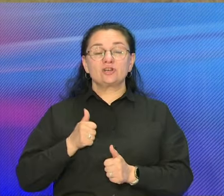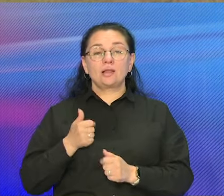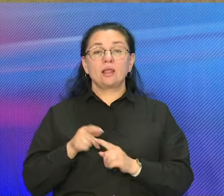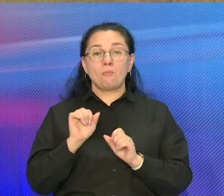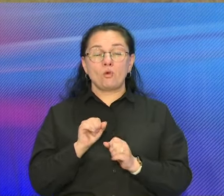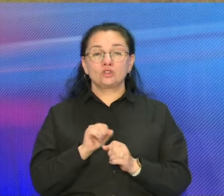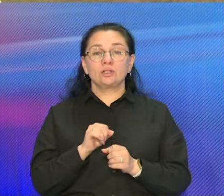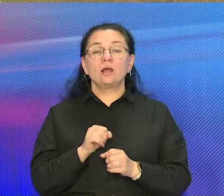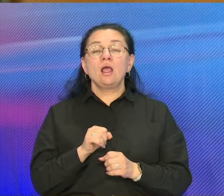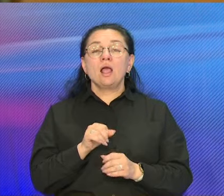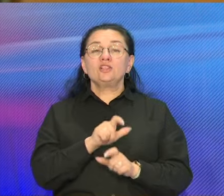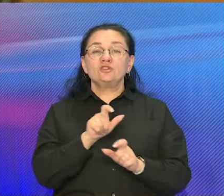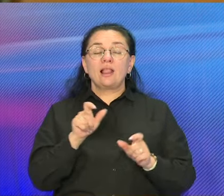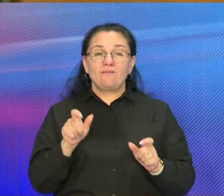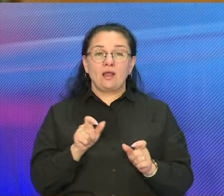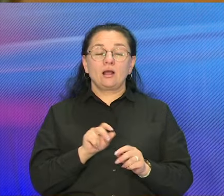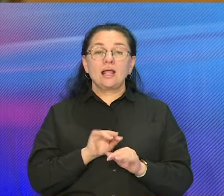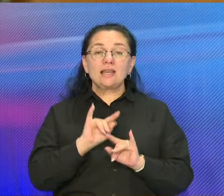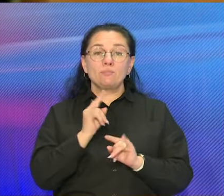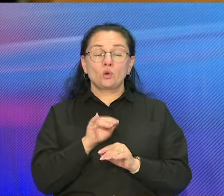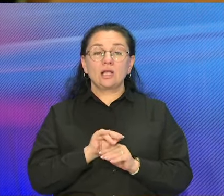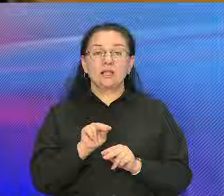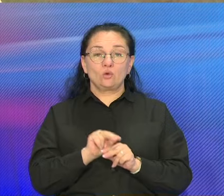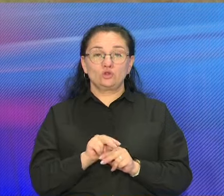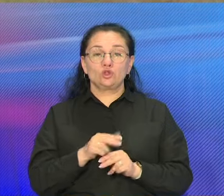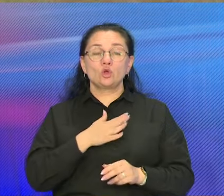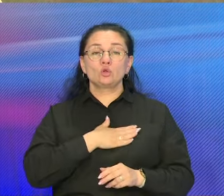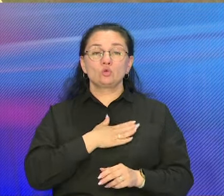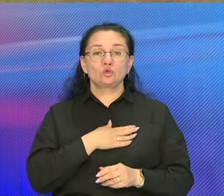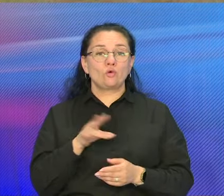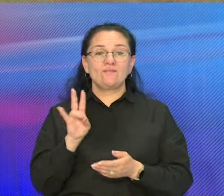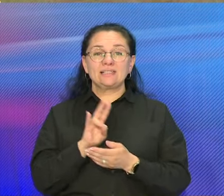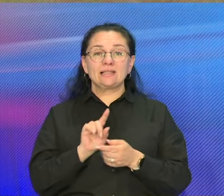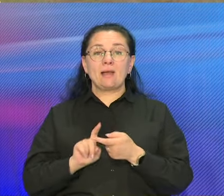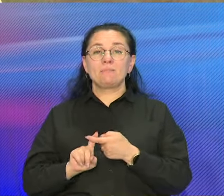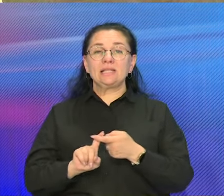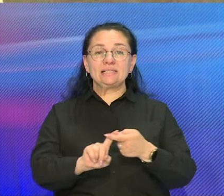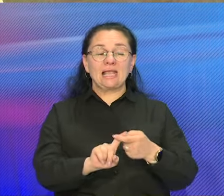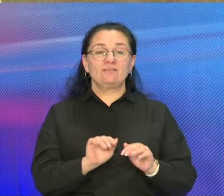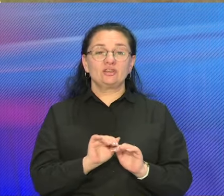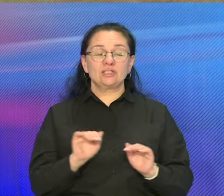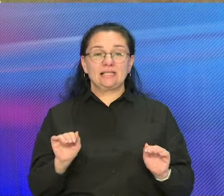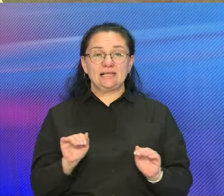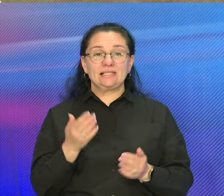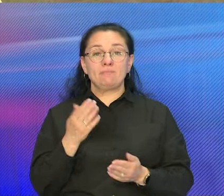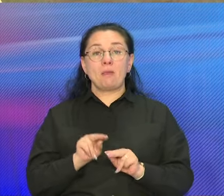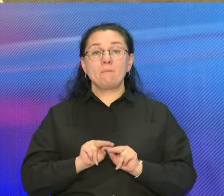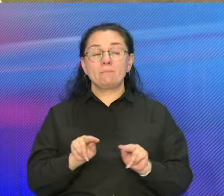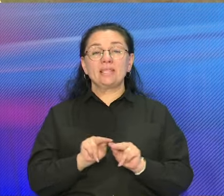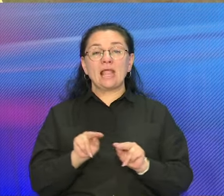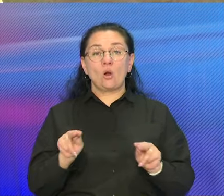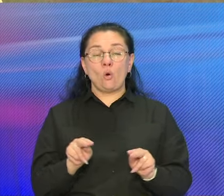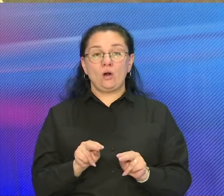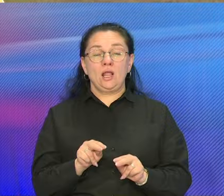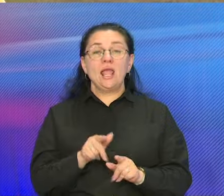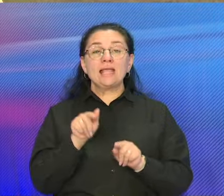на смену, значит, смена удастся, сто процентов Душой всегда тянешься к детям Я считаю, на педагогов поступают люди, у которых просто есть